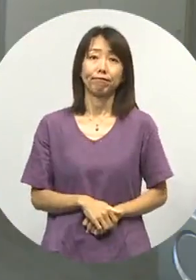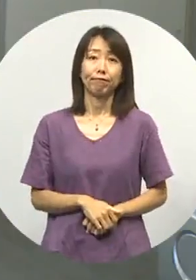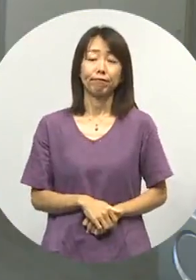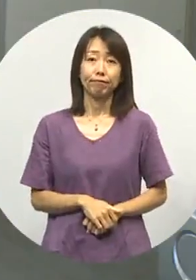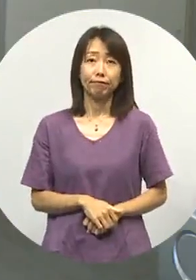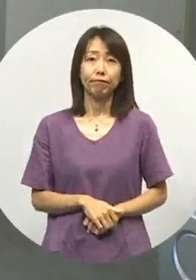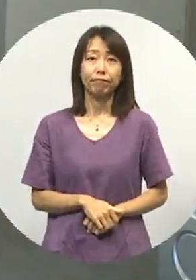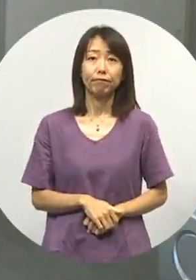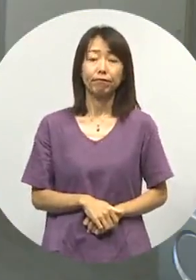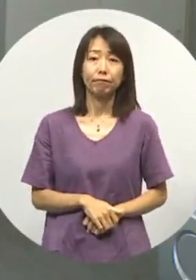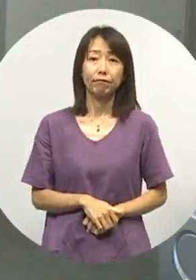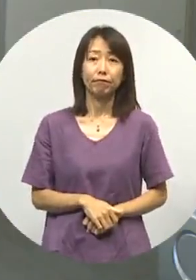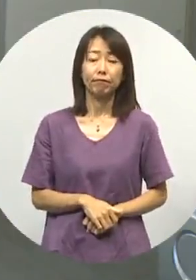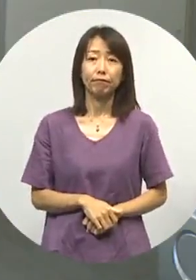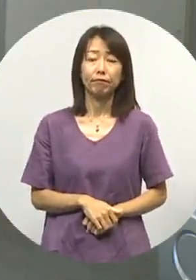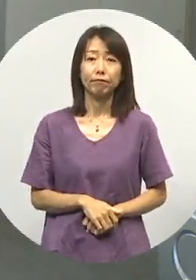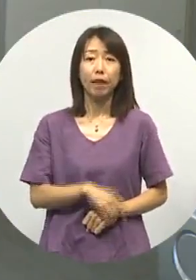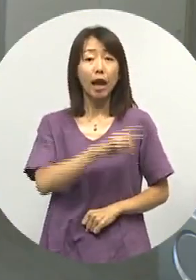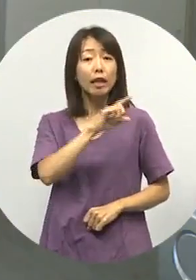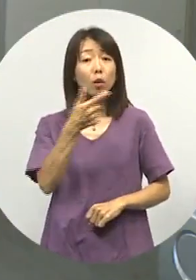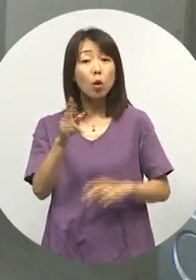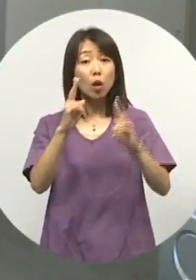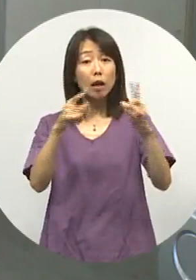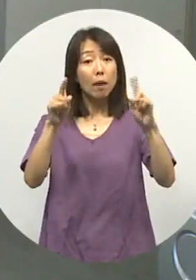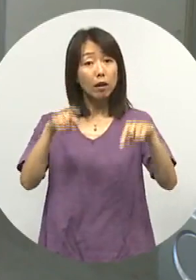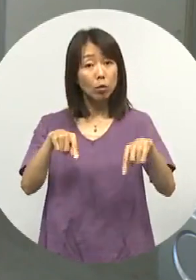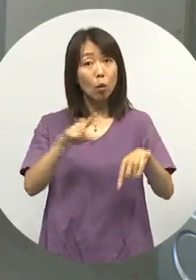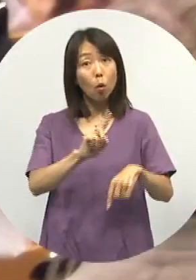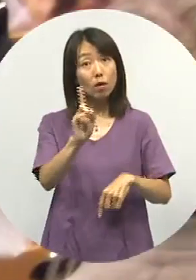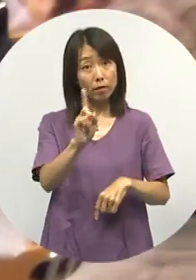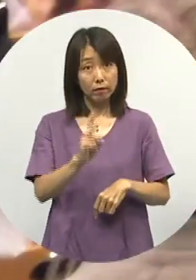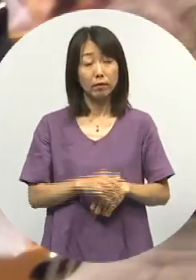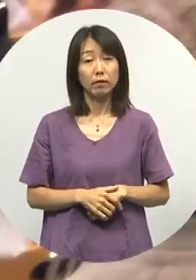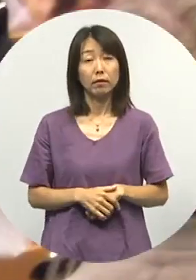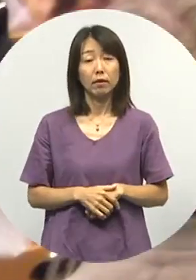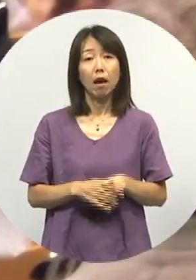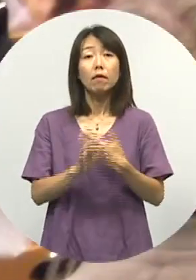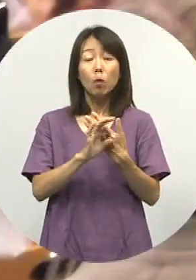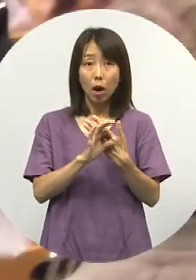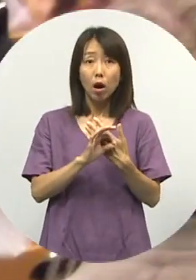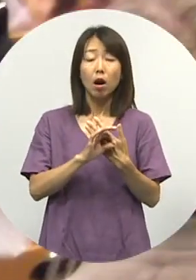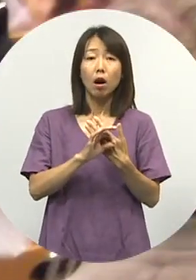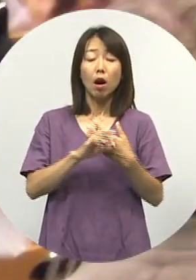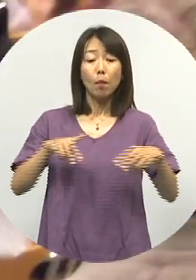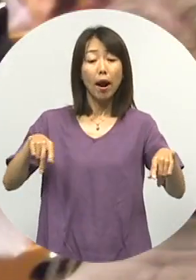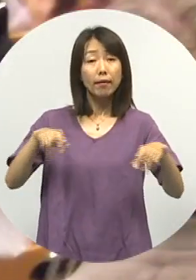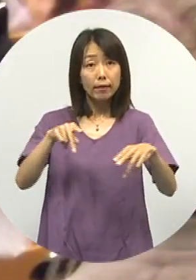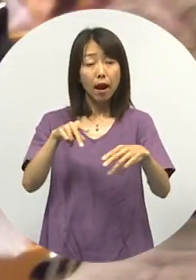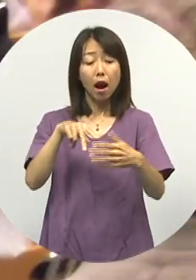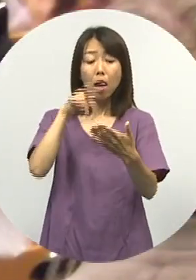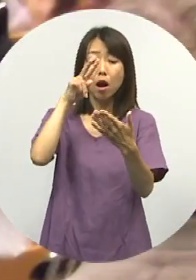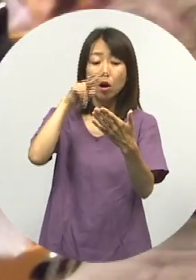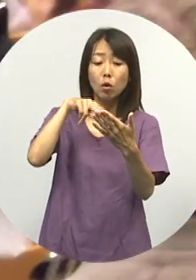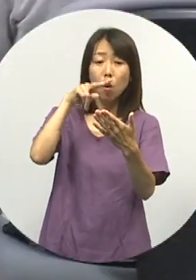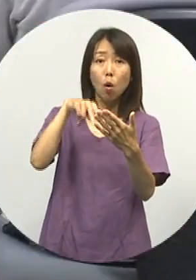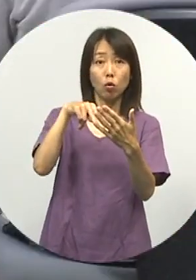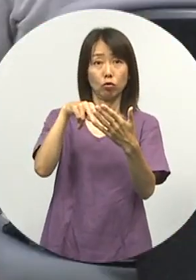点字図書館で行われるさまざまなイベントとは、ボランティアによる朗読会